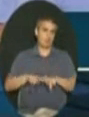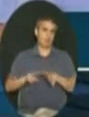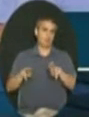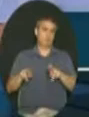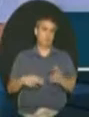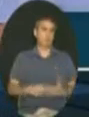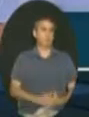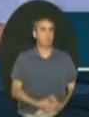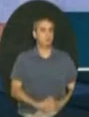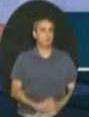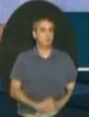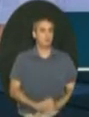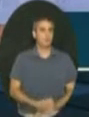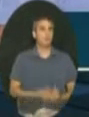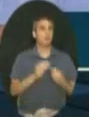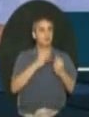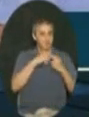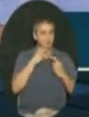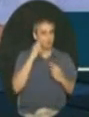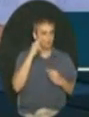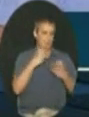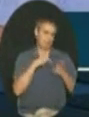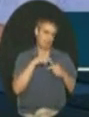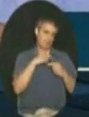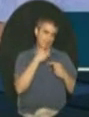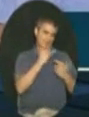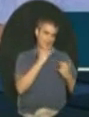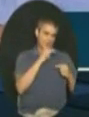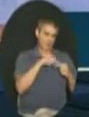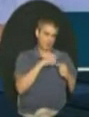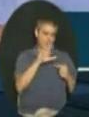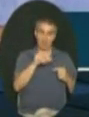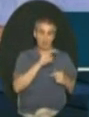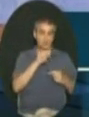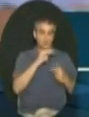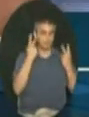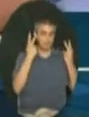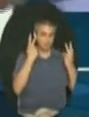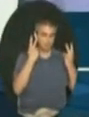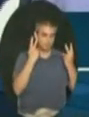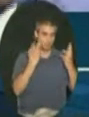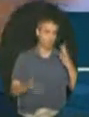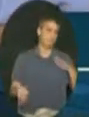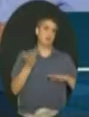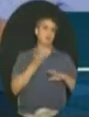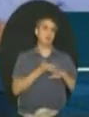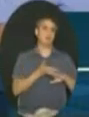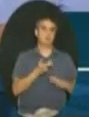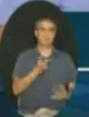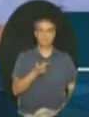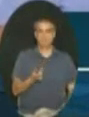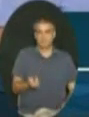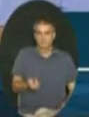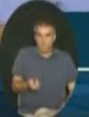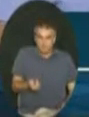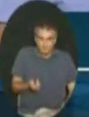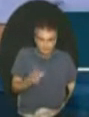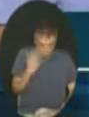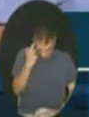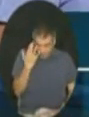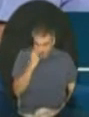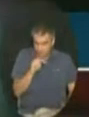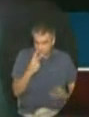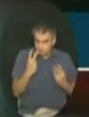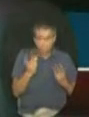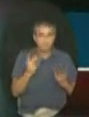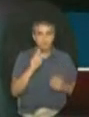אחד. בתוספת של הוועדות יש לזה גם צד חיובי, אמרתי מה הצד החיובי. לקחת נושאים חשובים ולהעלות. אז אני רוצה יודע כמה נושאים